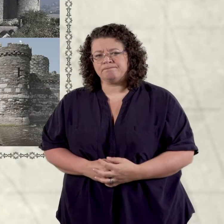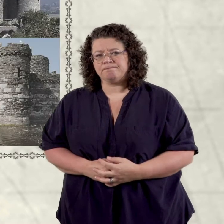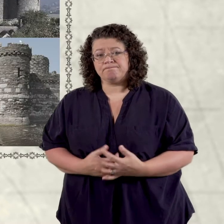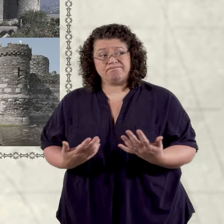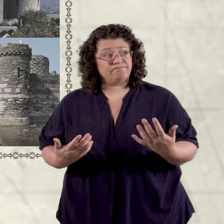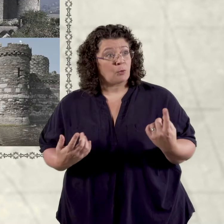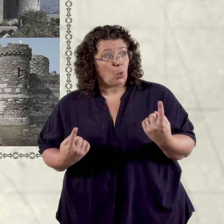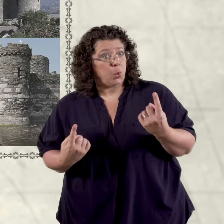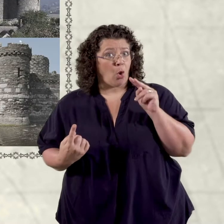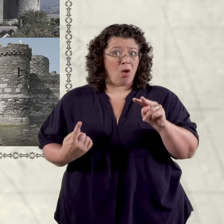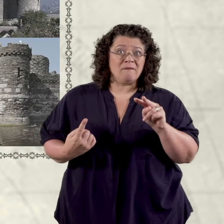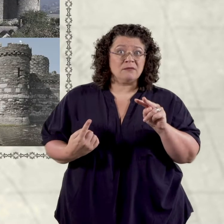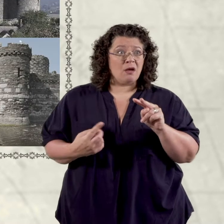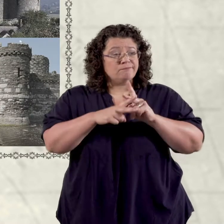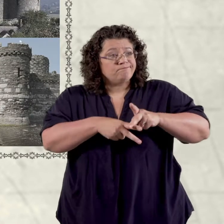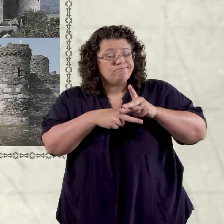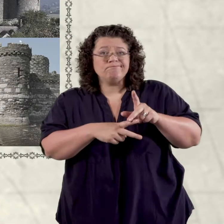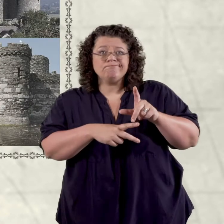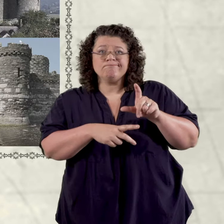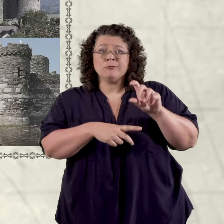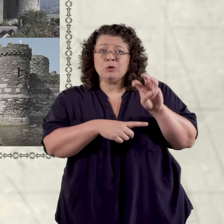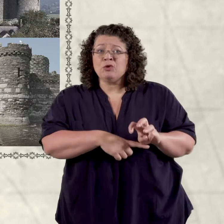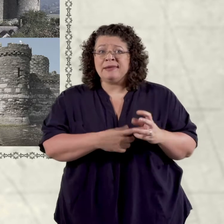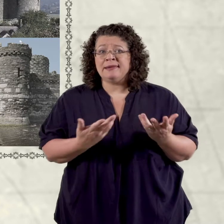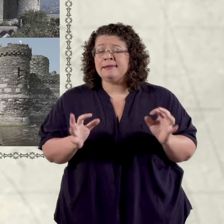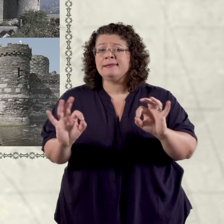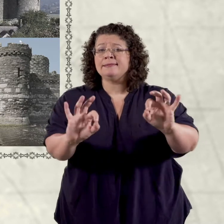Doedd neb ar ôl I edrych ar ôl Cymru.